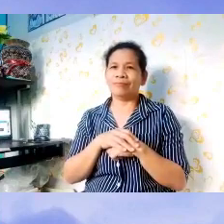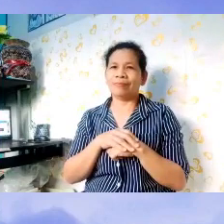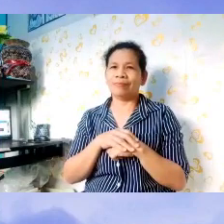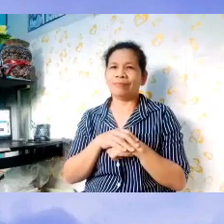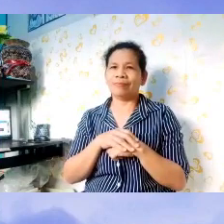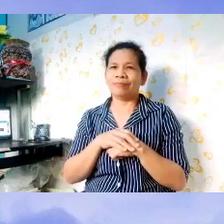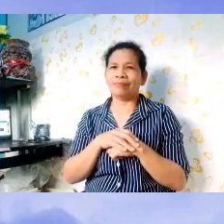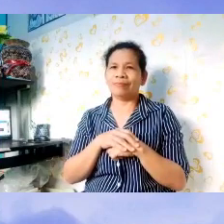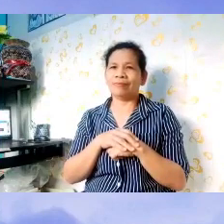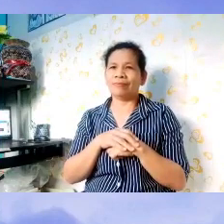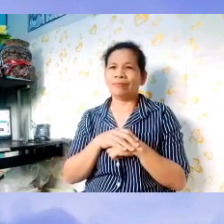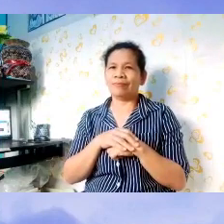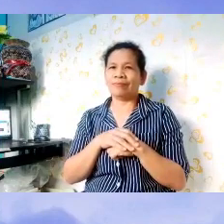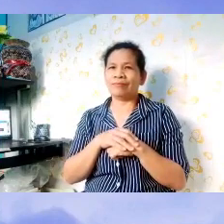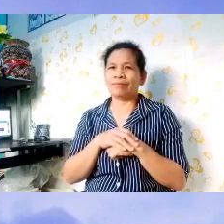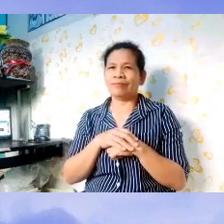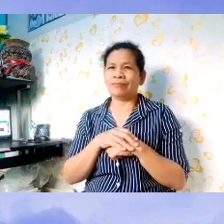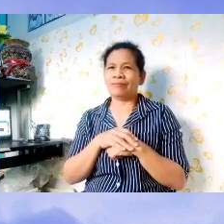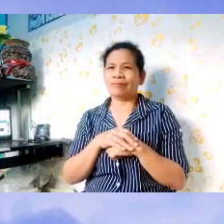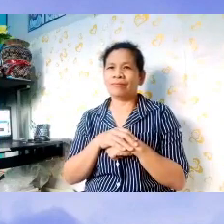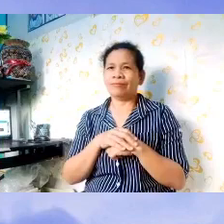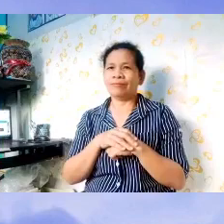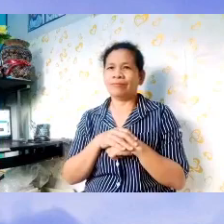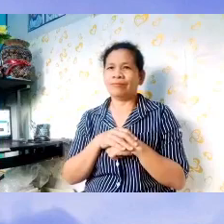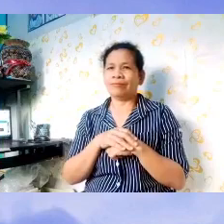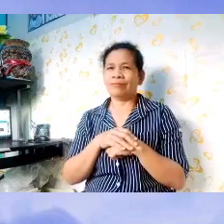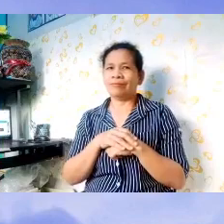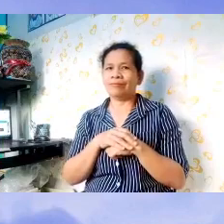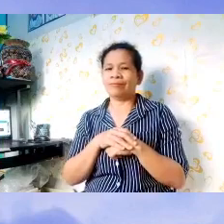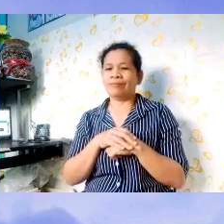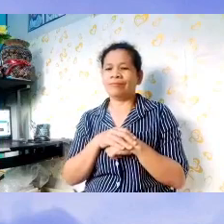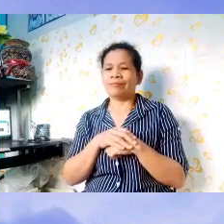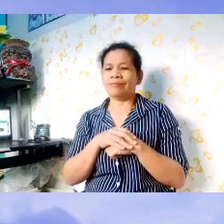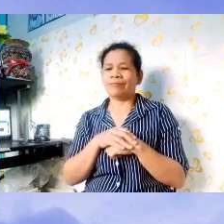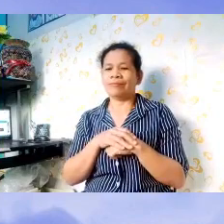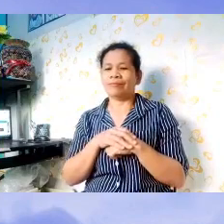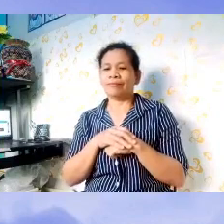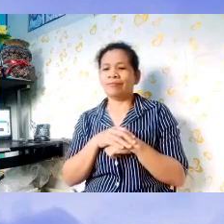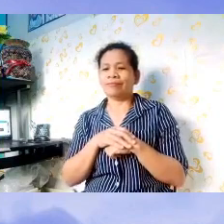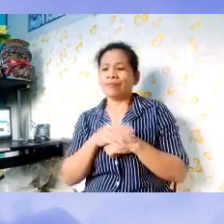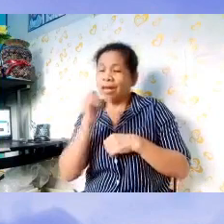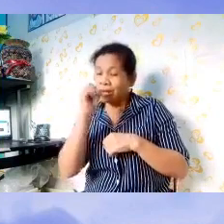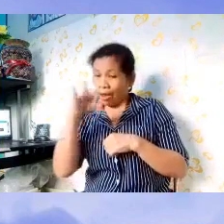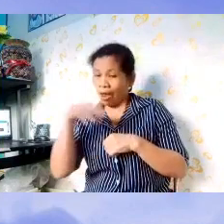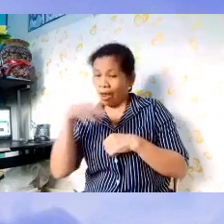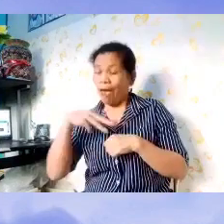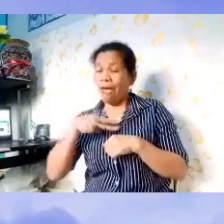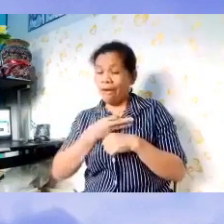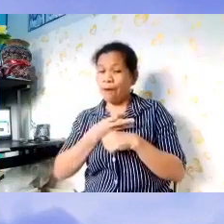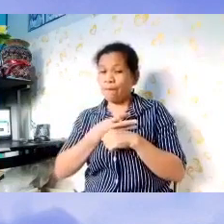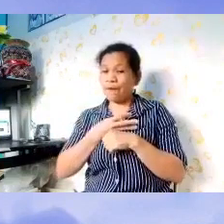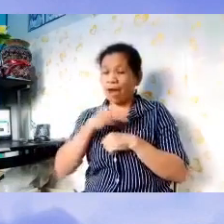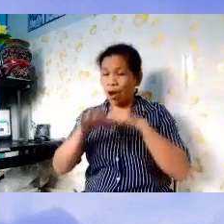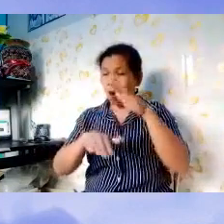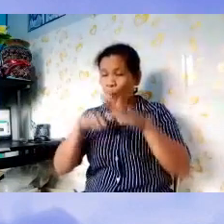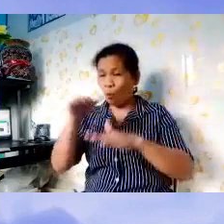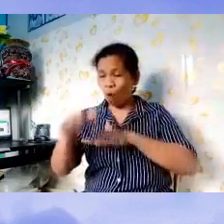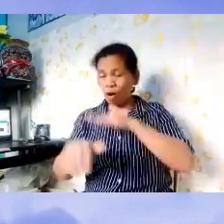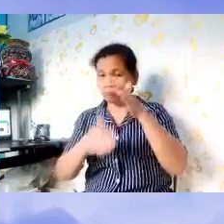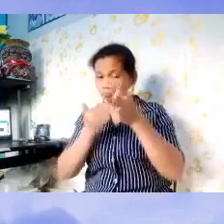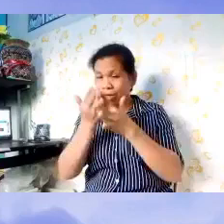lumalakad sa makipot na daan, maligaw. No? At maring tayo po ang maging dahilan ng pagkaligaw nila.